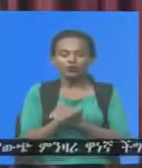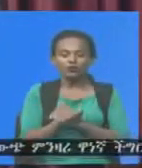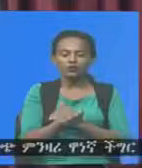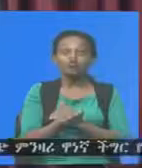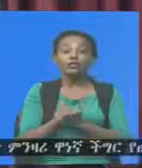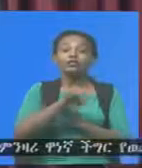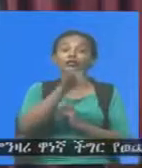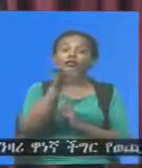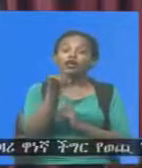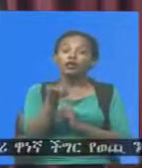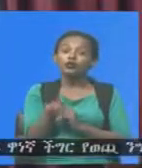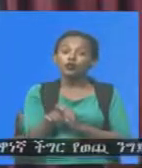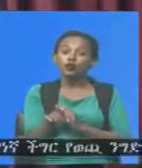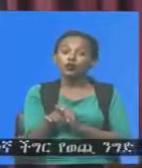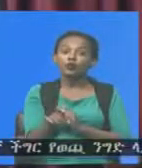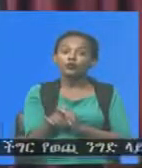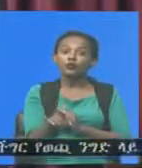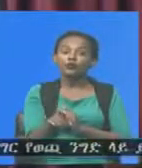ጥያቄያቸው